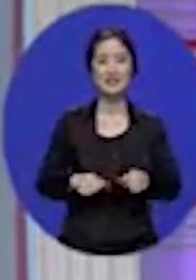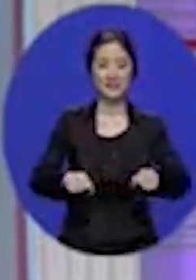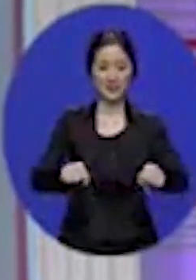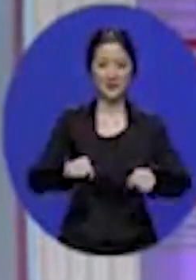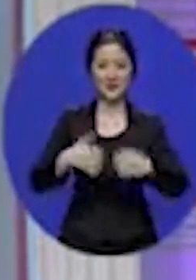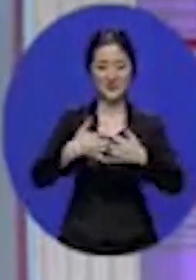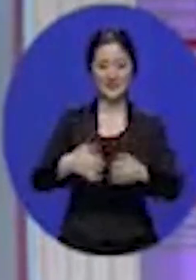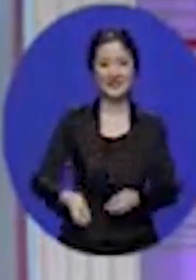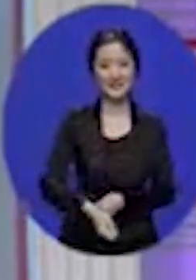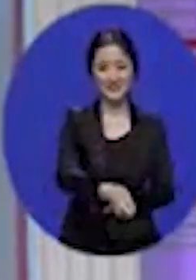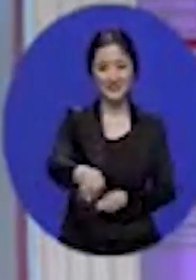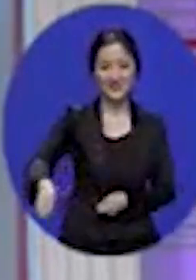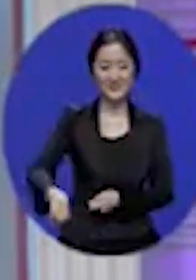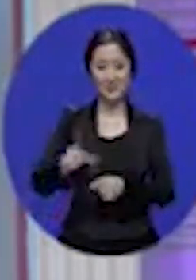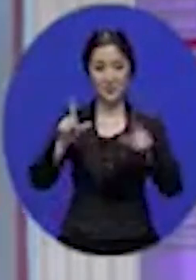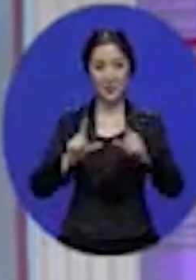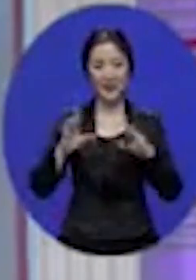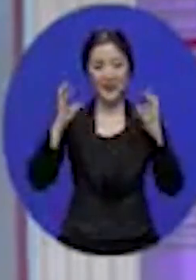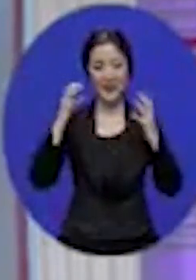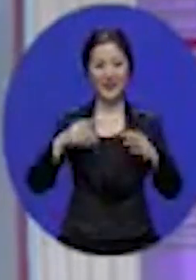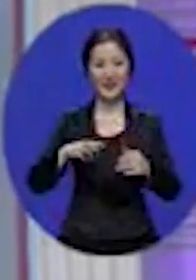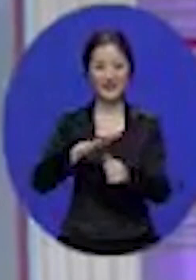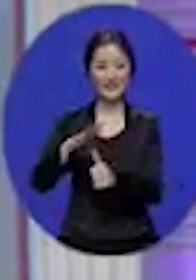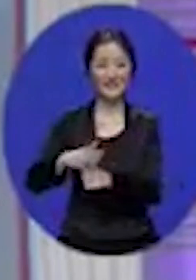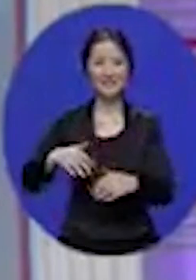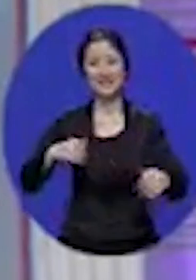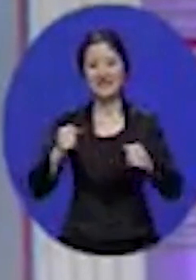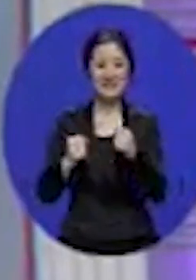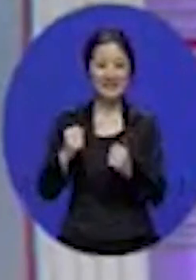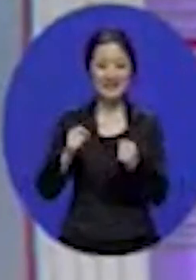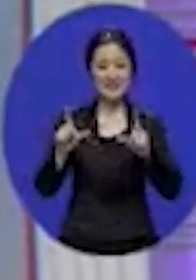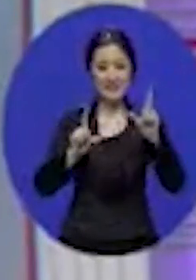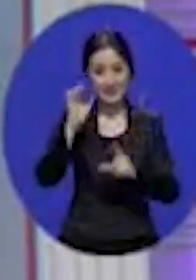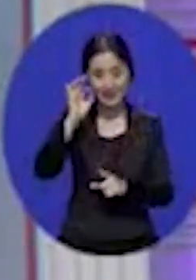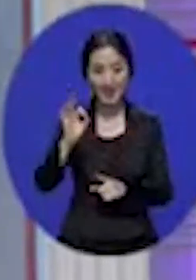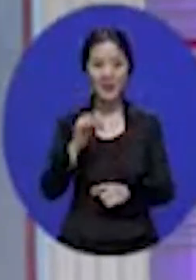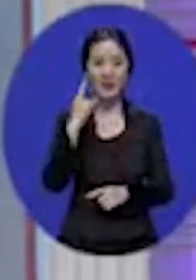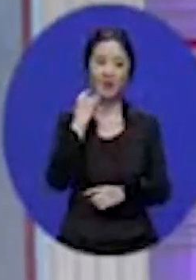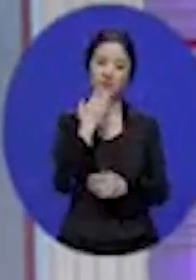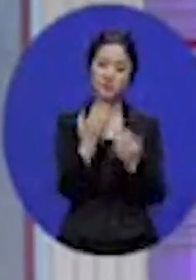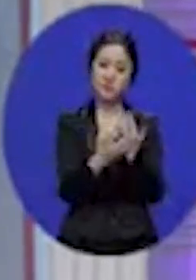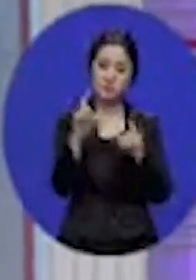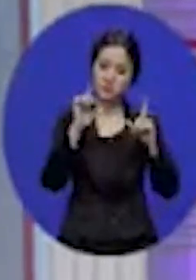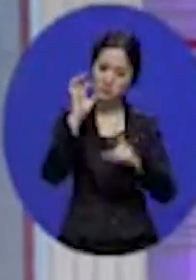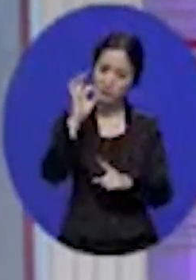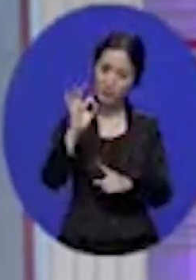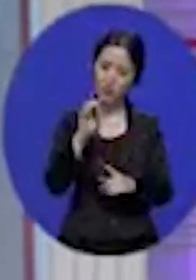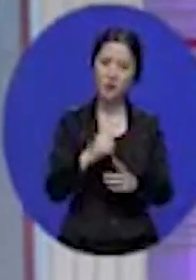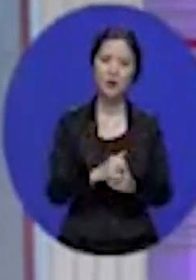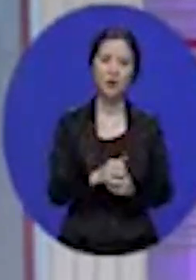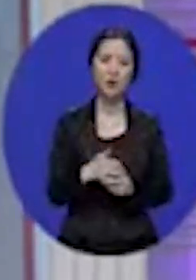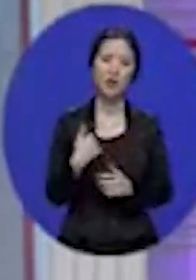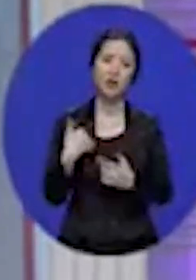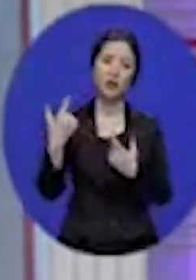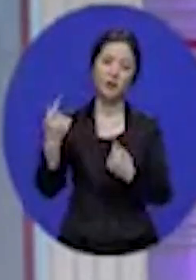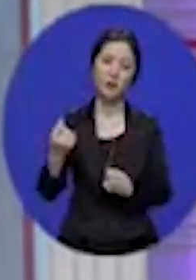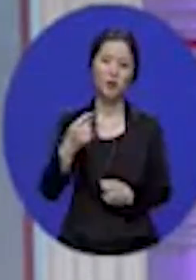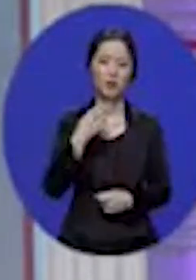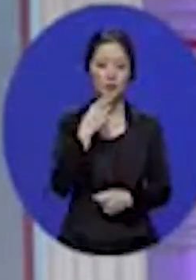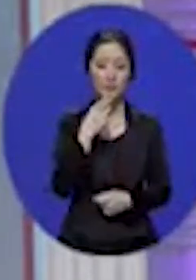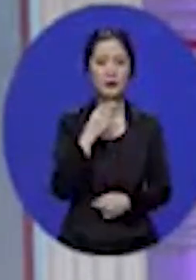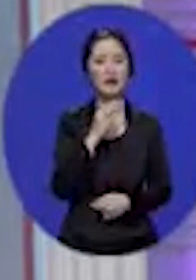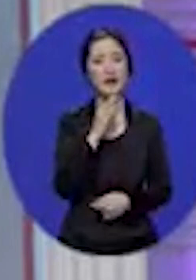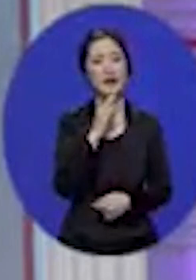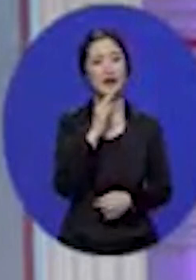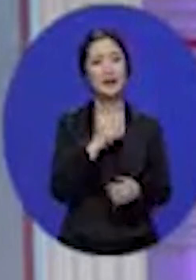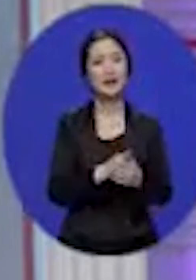청소기 돌리고 애들이 왔다 갔다 갖고 엄마들이 막 밥하고 이런 모습 이렇게 보면 나는 저런 가정이 없지.